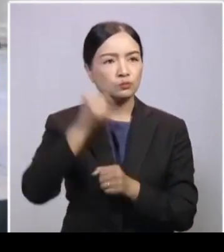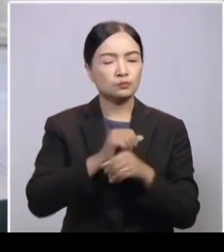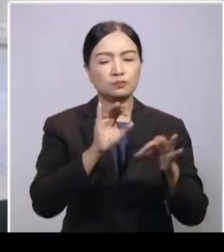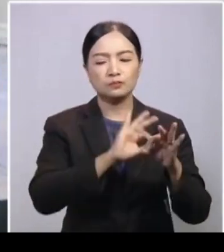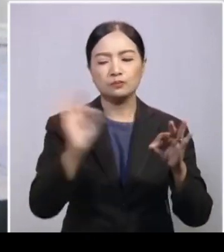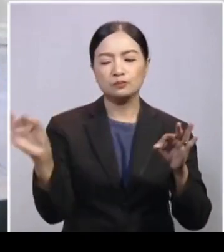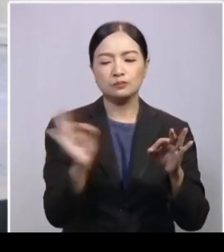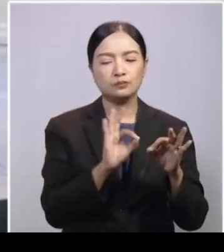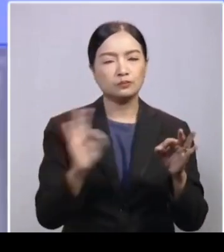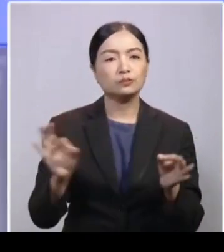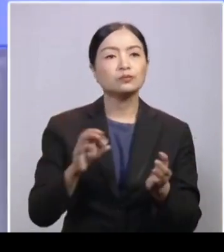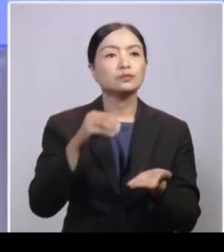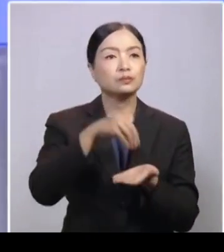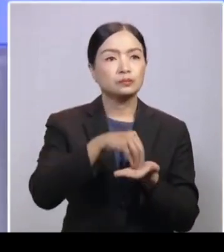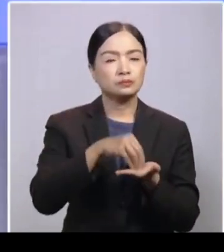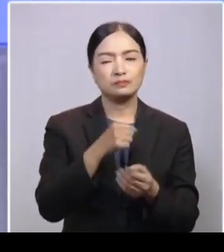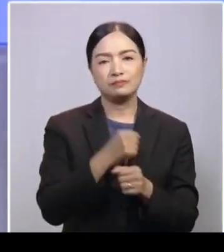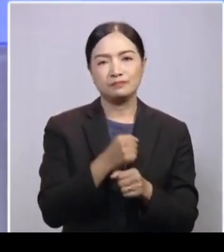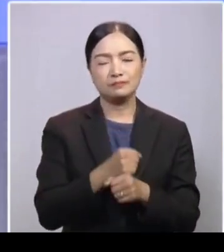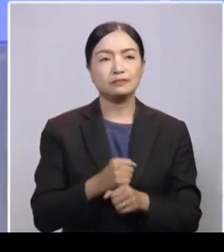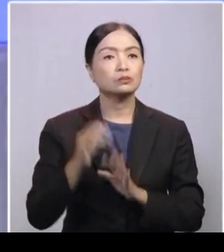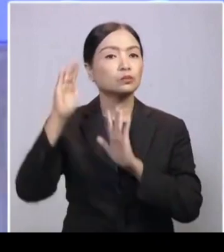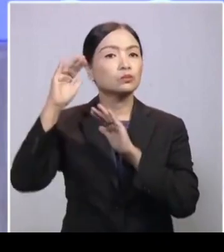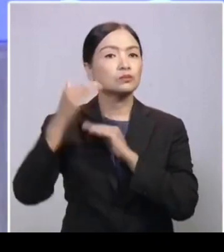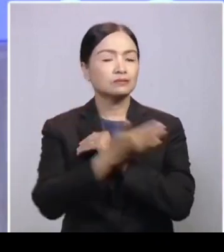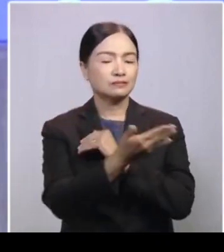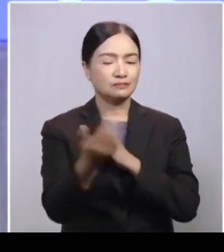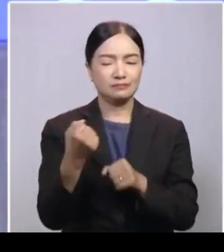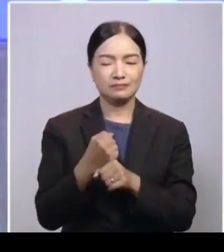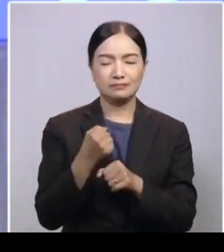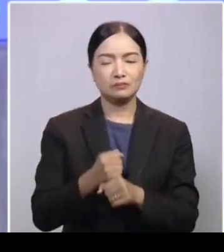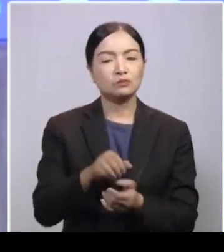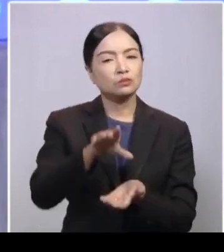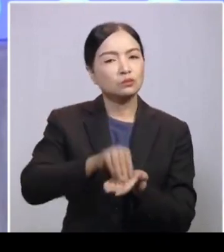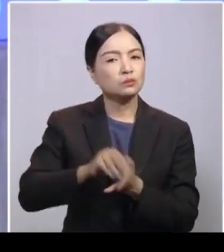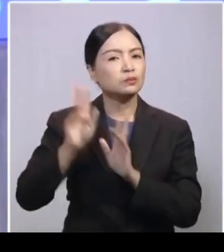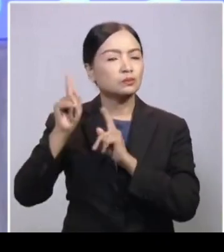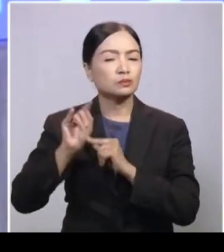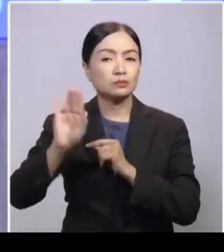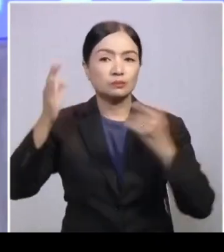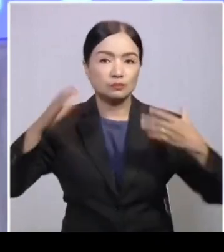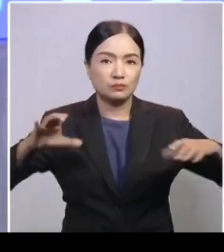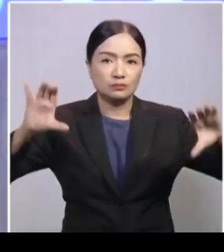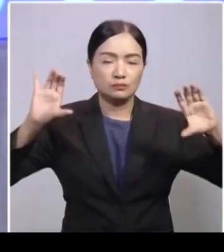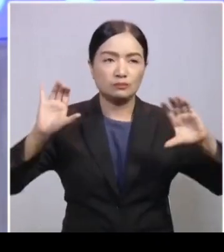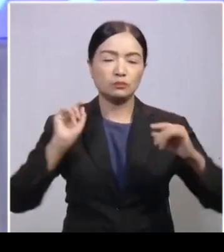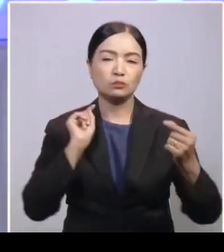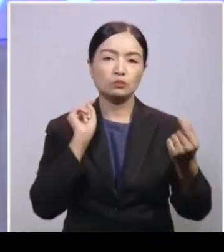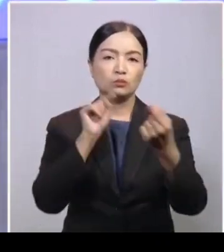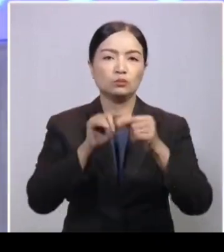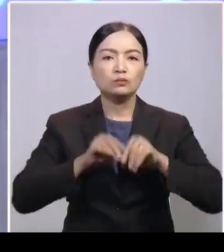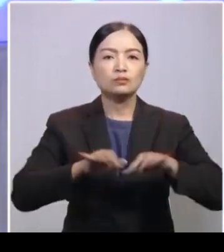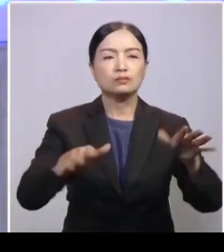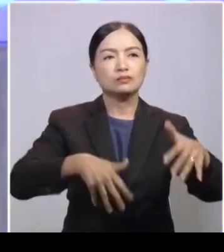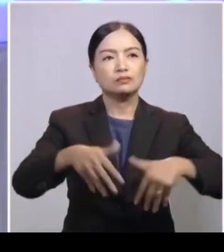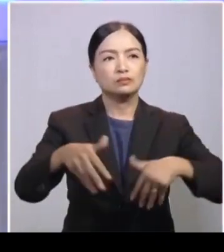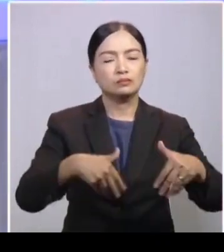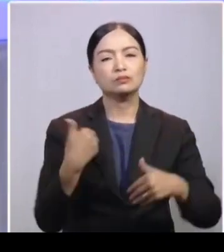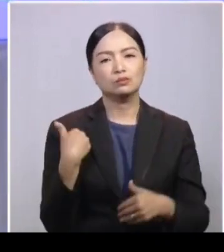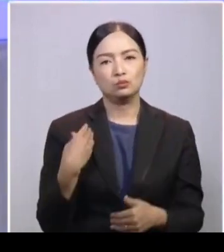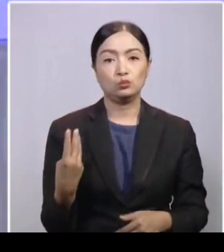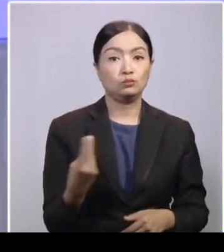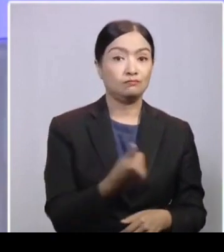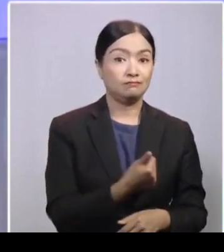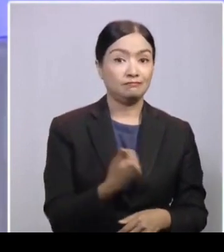และใช้แอปพลิเคชันทั้งนี้เพื่อมุ่งหวังให้ใช้ในการนำเสนอข้อมูลข่าวสารภาครัฐไปถึงประชาชนทุกกลุ่มได้อย่าง